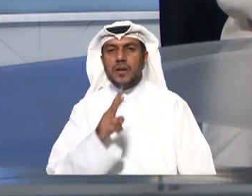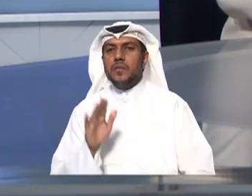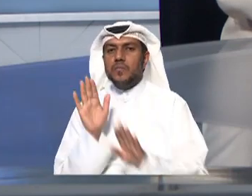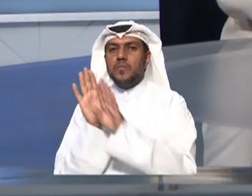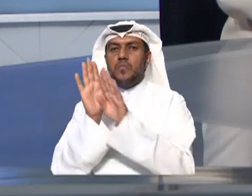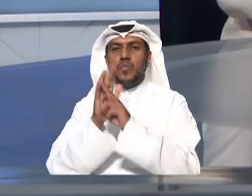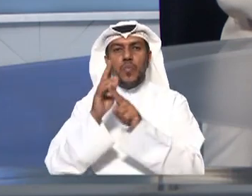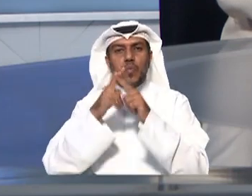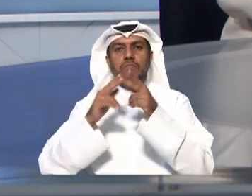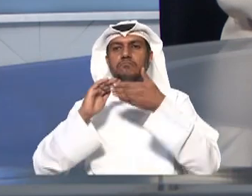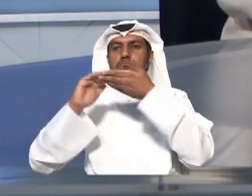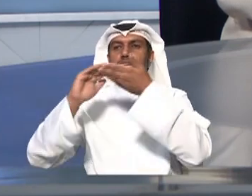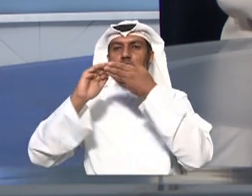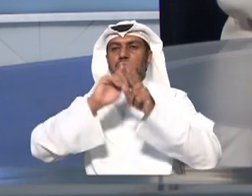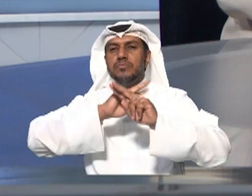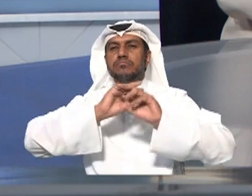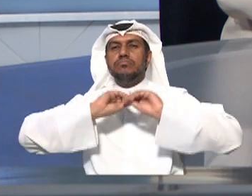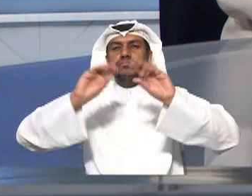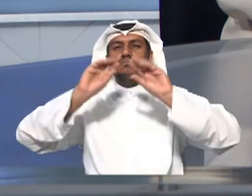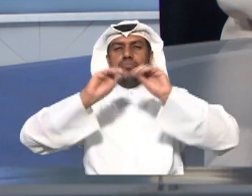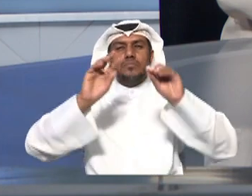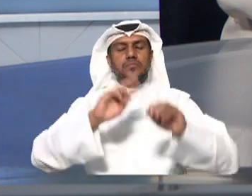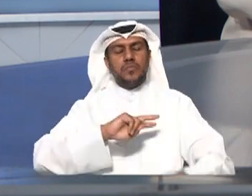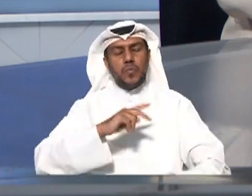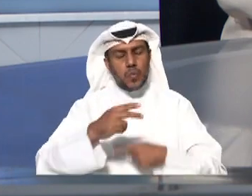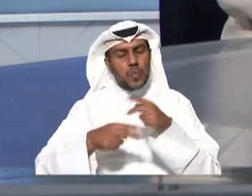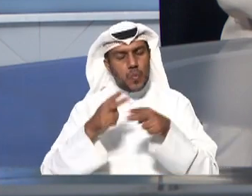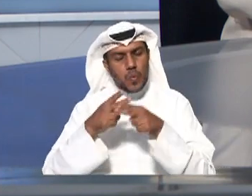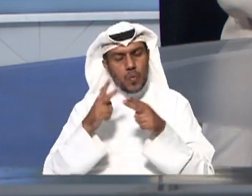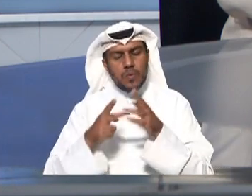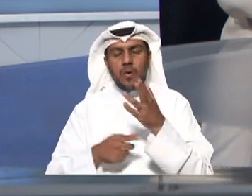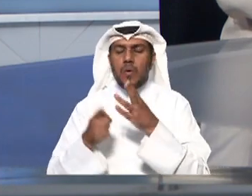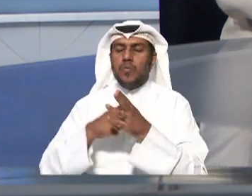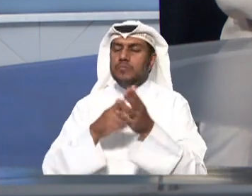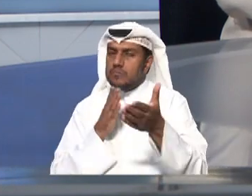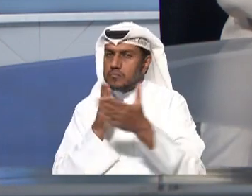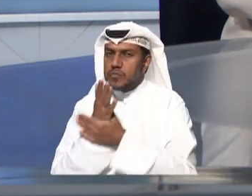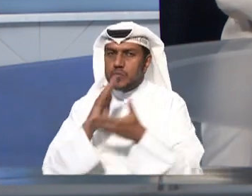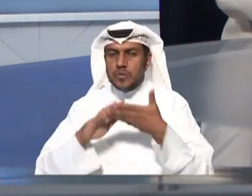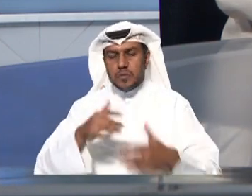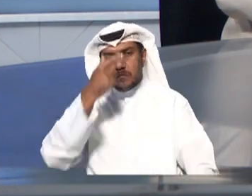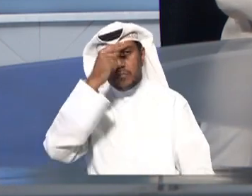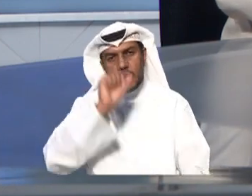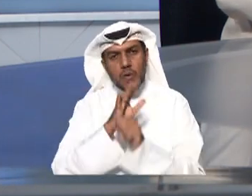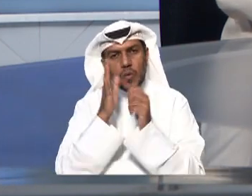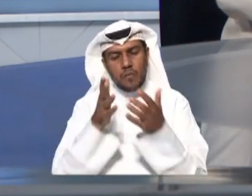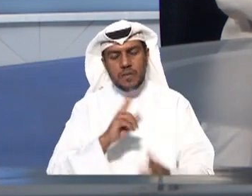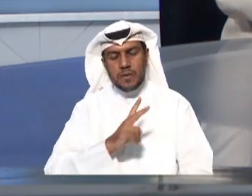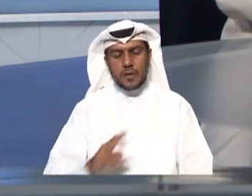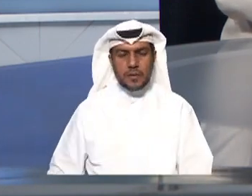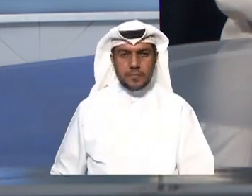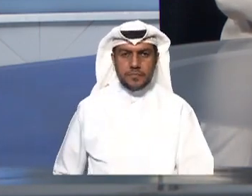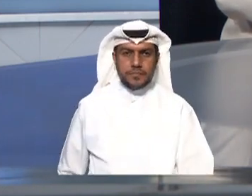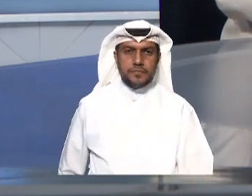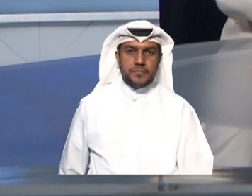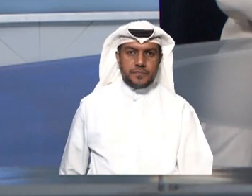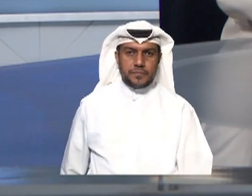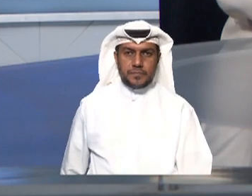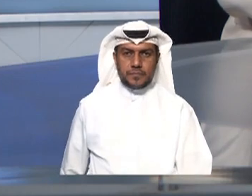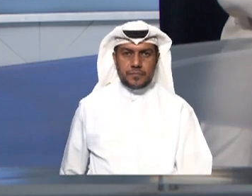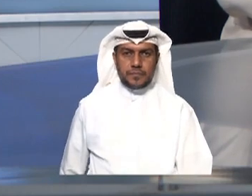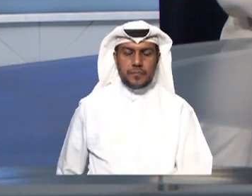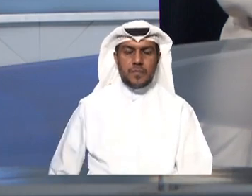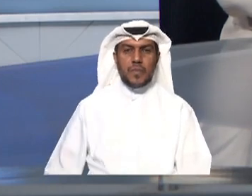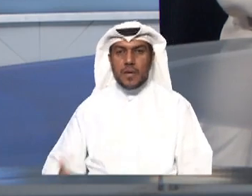الكويت بجانبكم في تنفيذ مشروع التدخل الإغاثي الطارئ لمكافحة فيروس كورونا المستجد. المساعدات الكويتية العاجلة